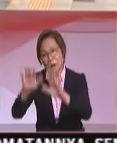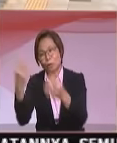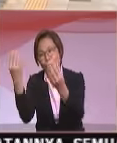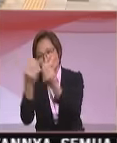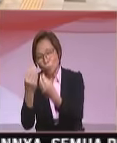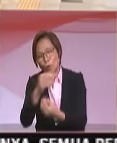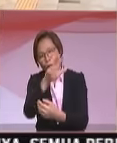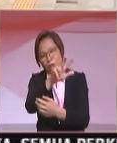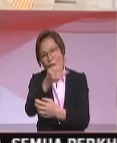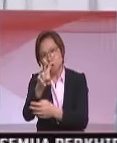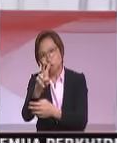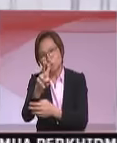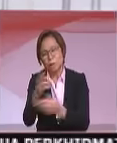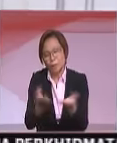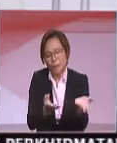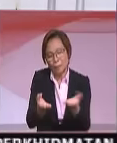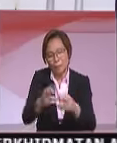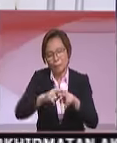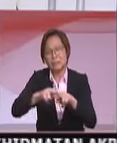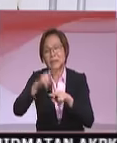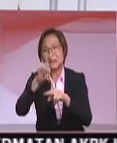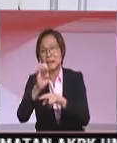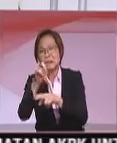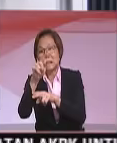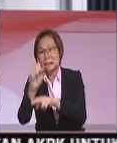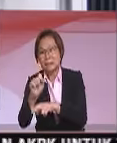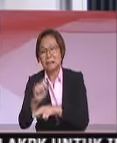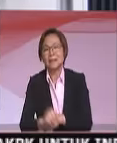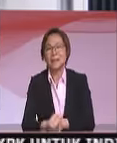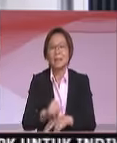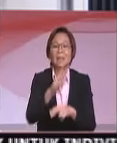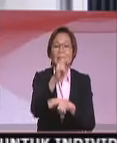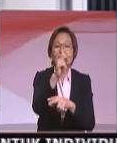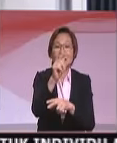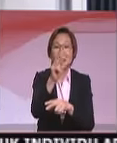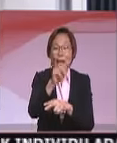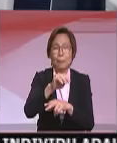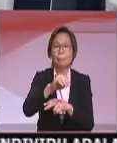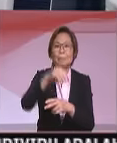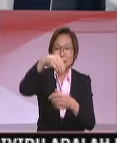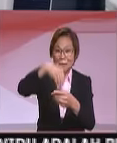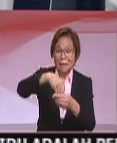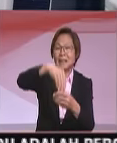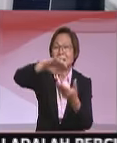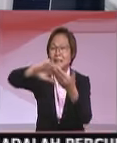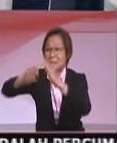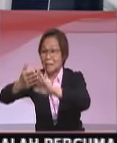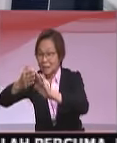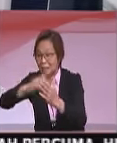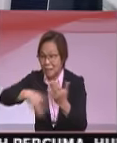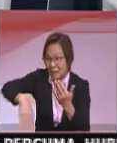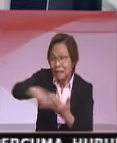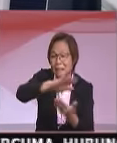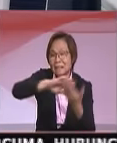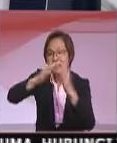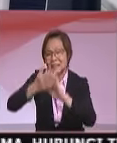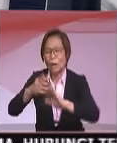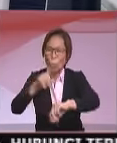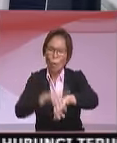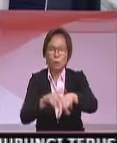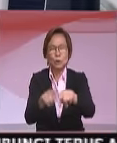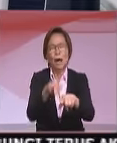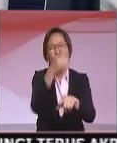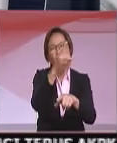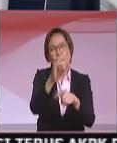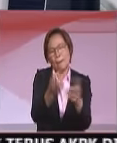menjadikan 32 perkhidmatan. KTM Intercity pula masih beroperasi mengikut jadual waktu sedia ada dengan